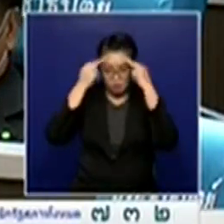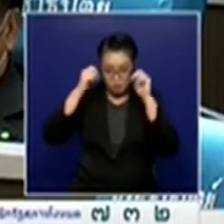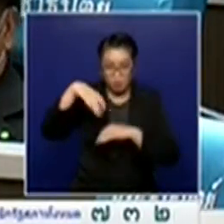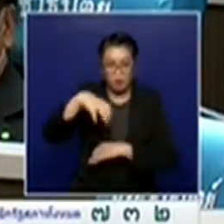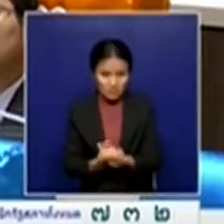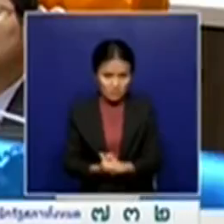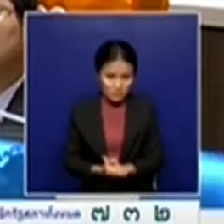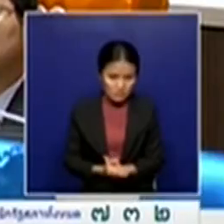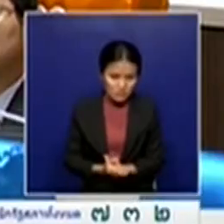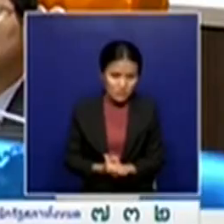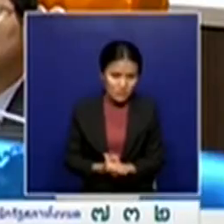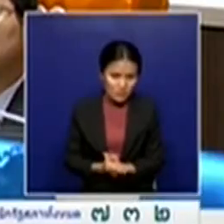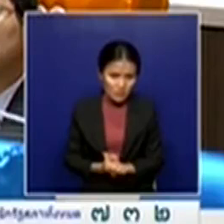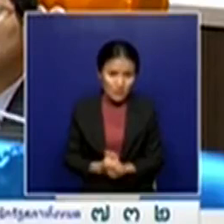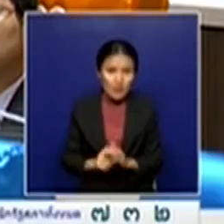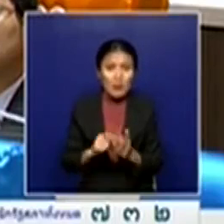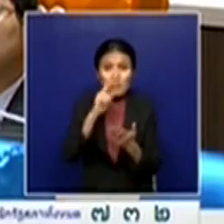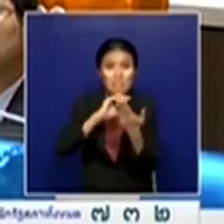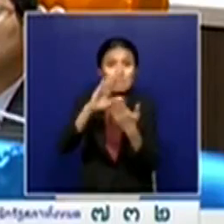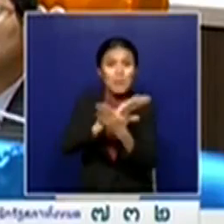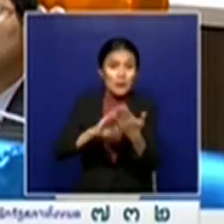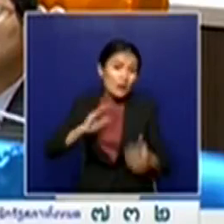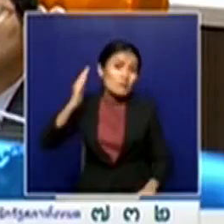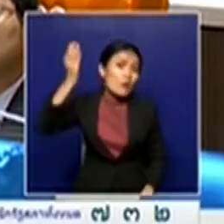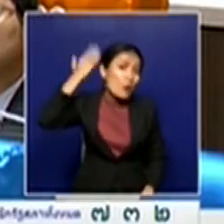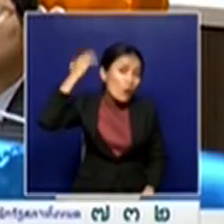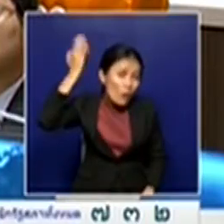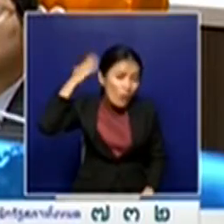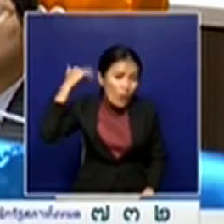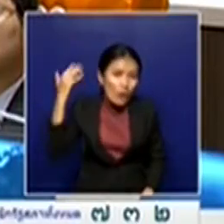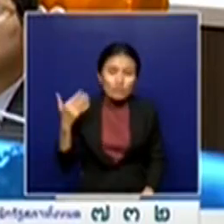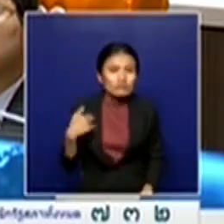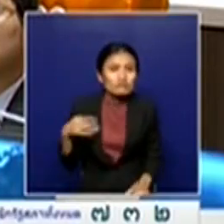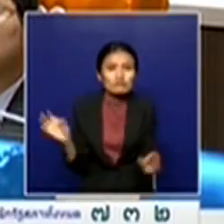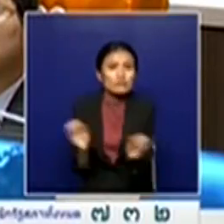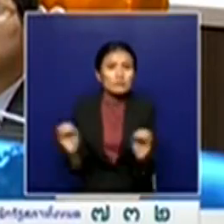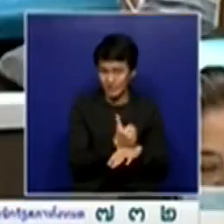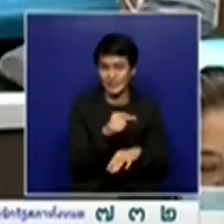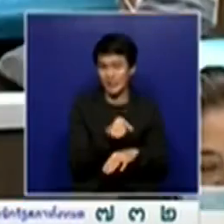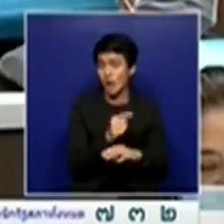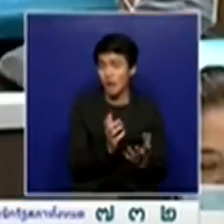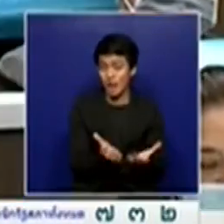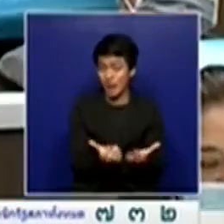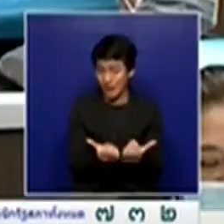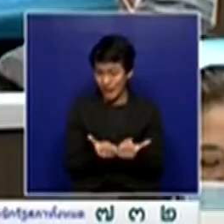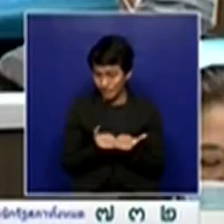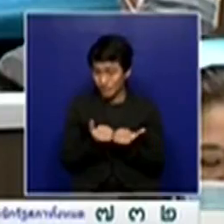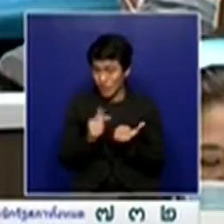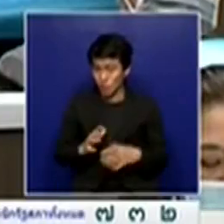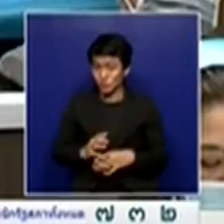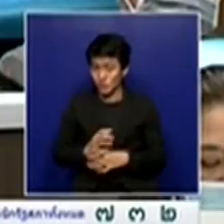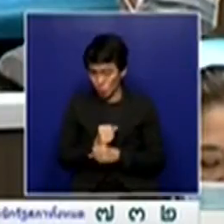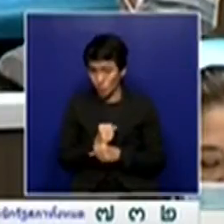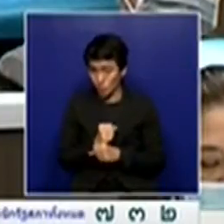เหตุด้วยผลซึ่งต้องไม่อยู่ภายใต้บรรยากาศของความหวาดระแวงขณะที่รัฐบาลเองก็เสนออีกทางเลือกหนึ่งนะคะ